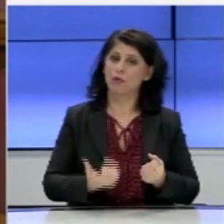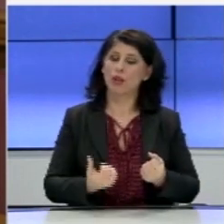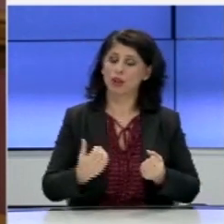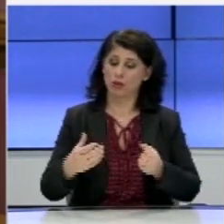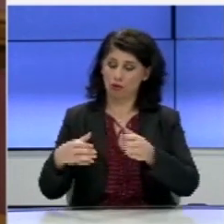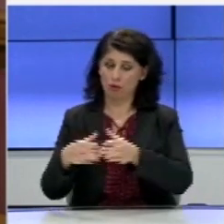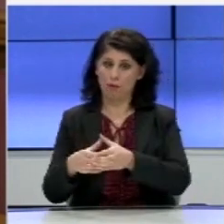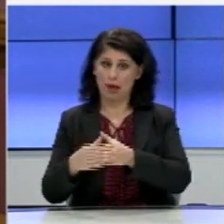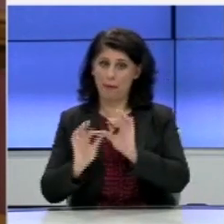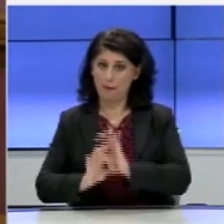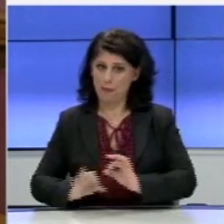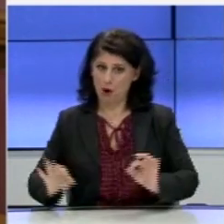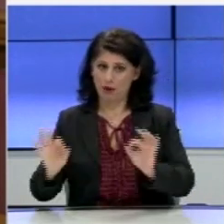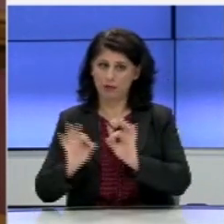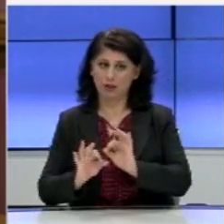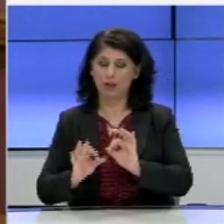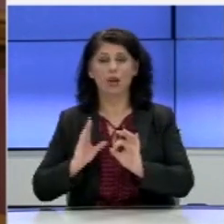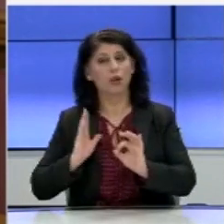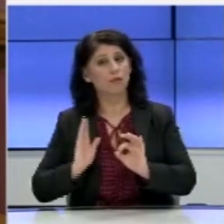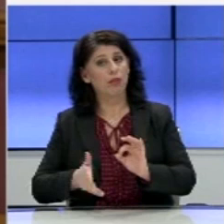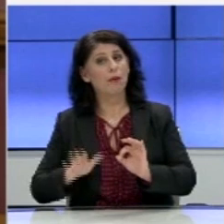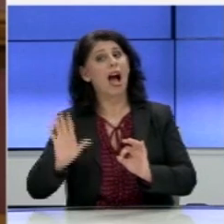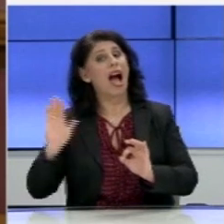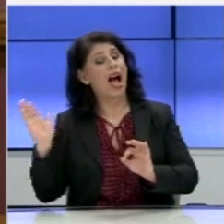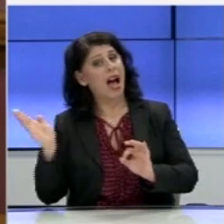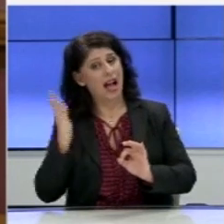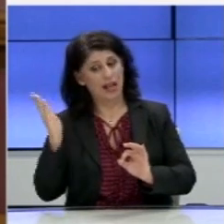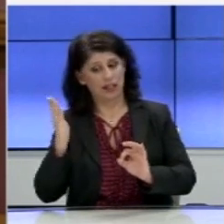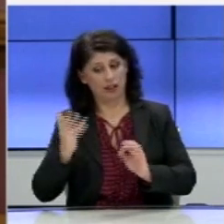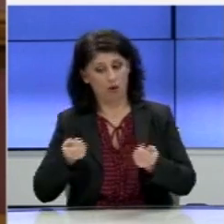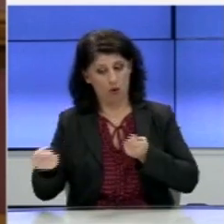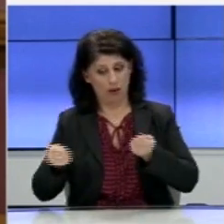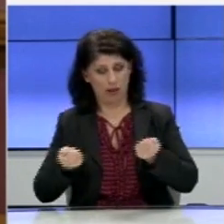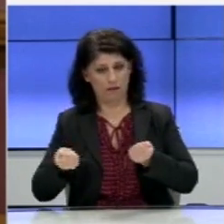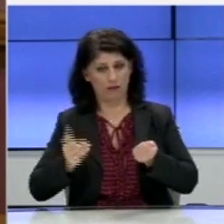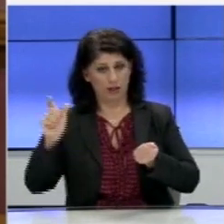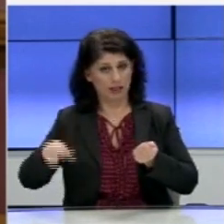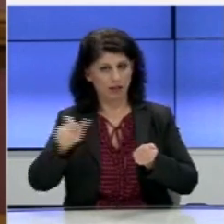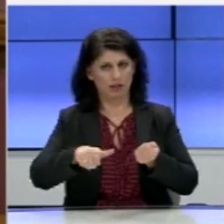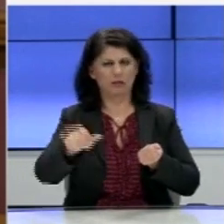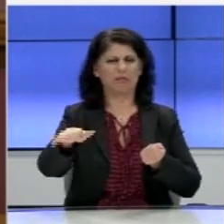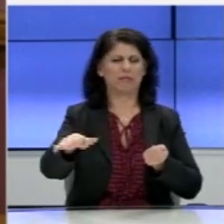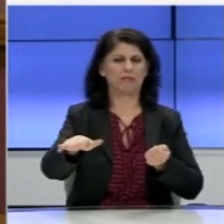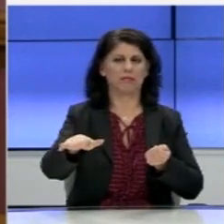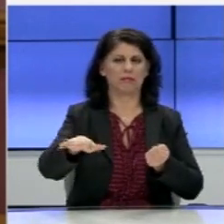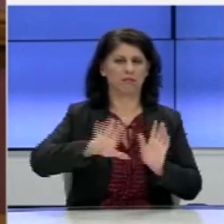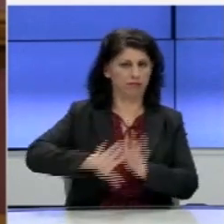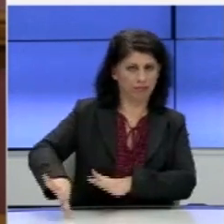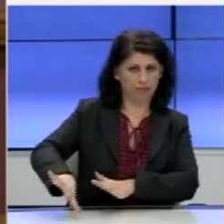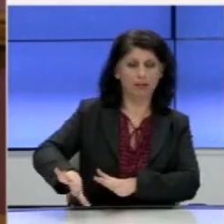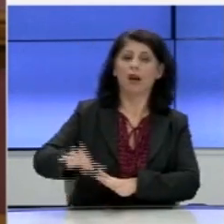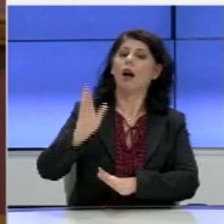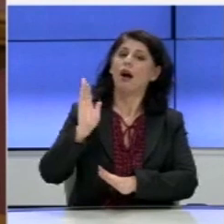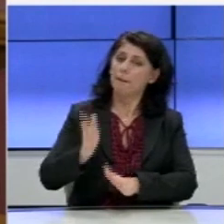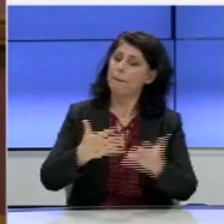και στον τομέα της πρόληψης, που θα μπορούσε, αν ήταν οργανωμένο και στελεχωμένο και όχι απαξιωμένο και εγκαταλειμμένο,